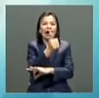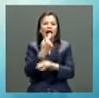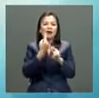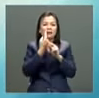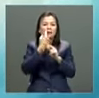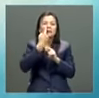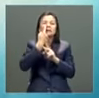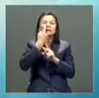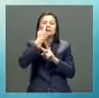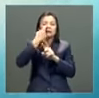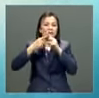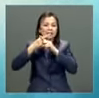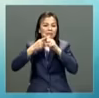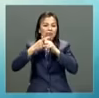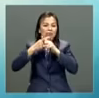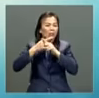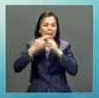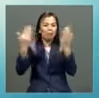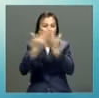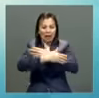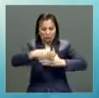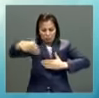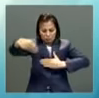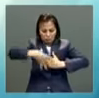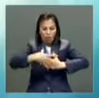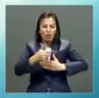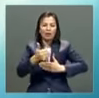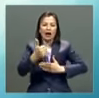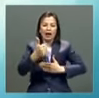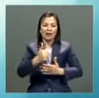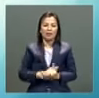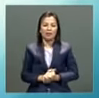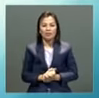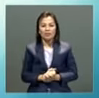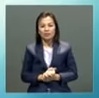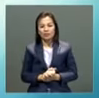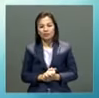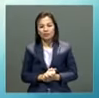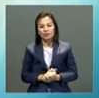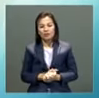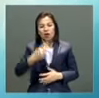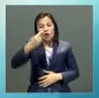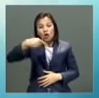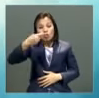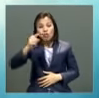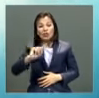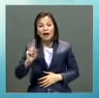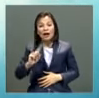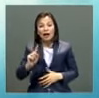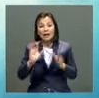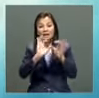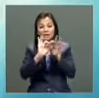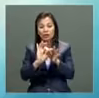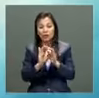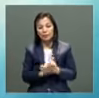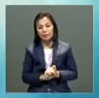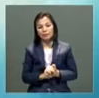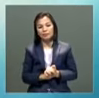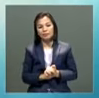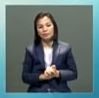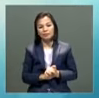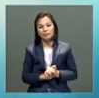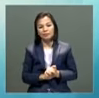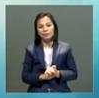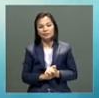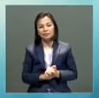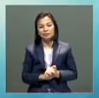ไปดูแล้วก็ให้กำลังใจกับแพทย์ทั้งหลายนะครับก็มีคำพูดที่ว่าท่านได้ไปให้พูดกับท